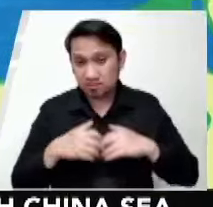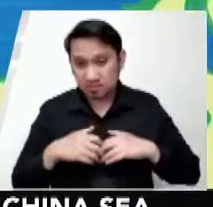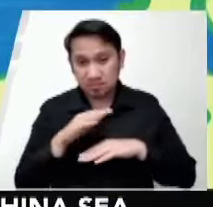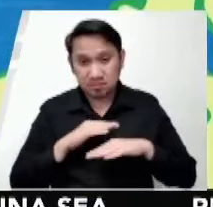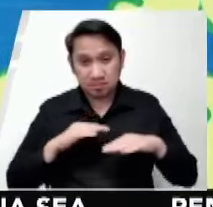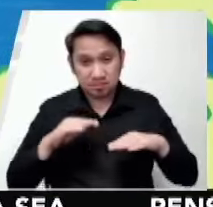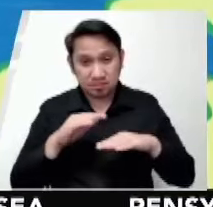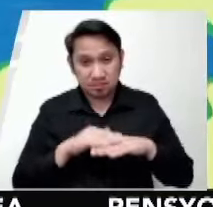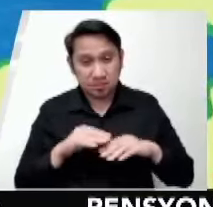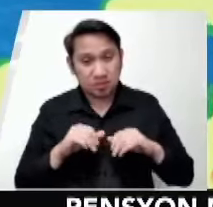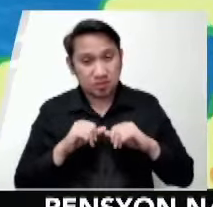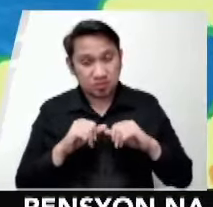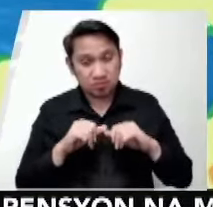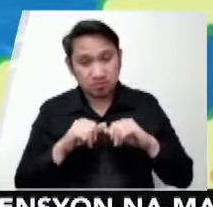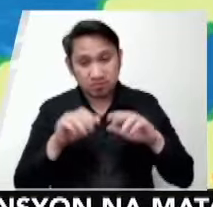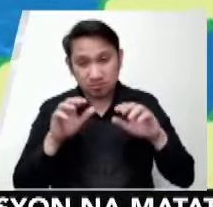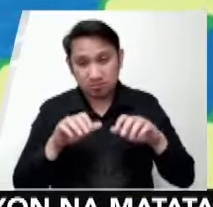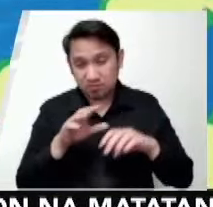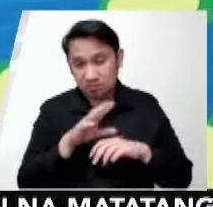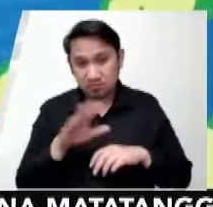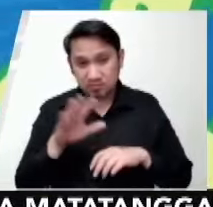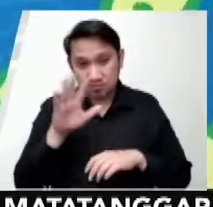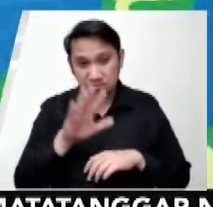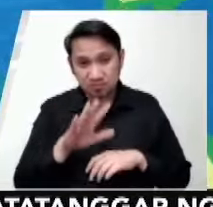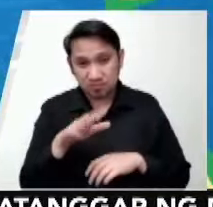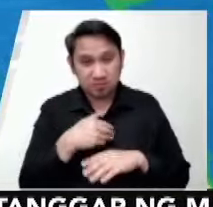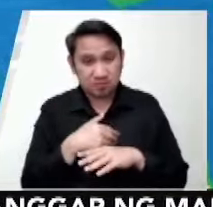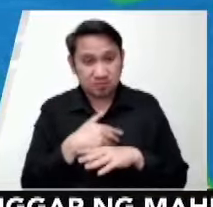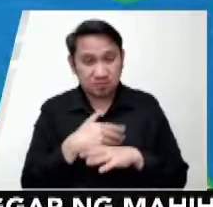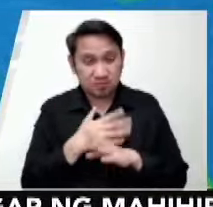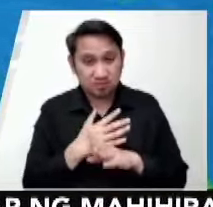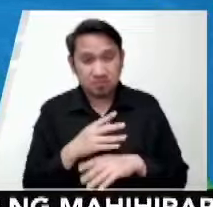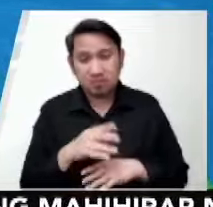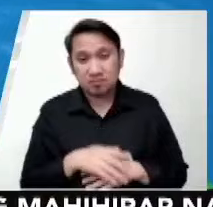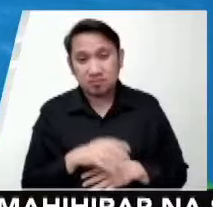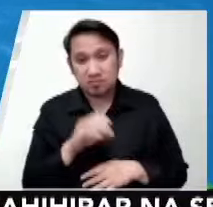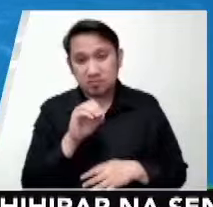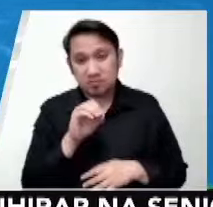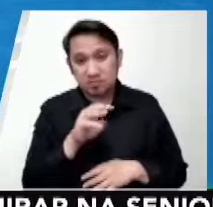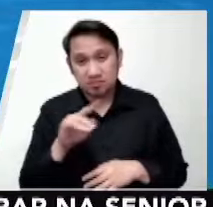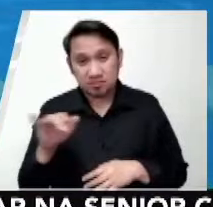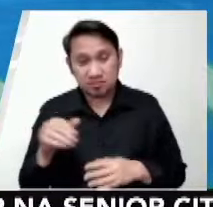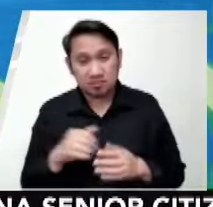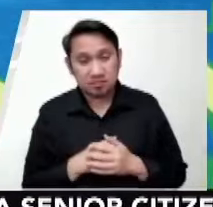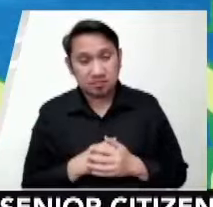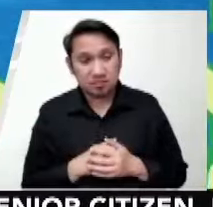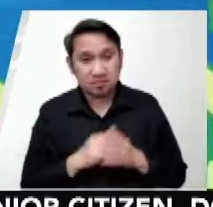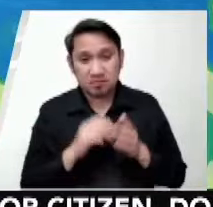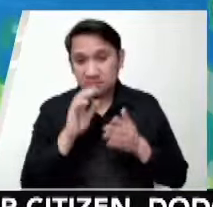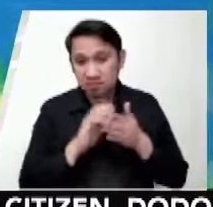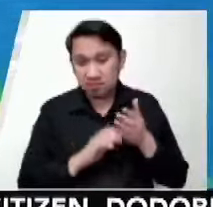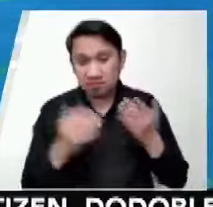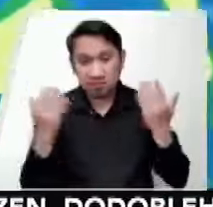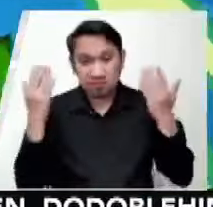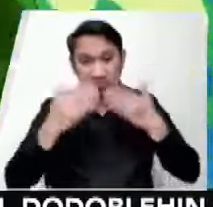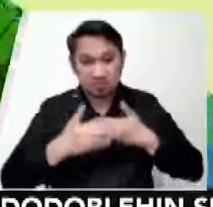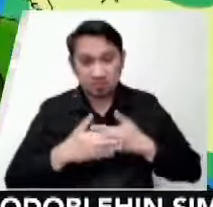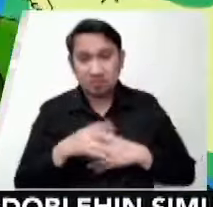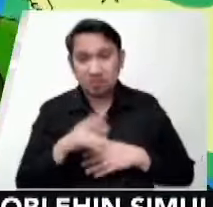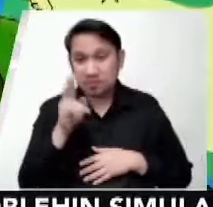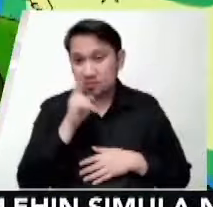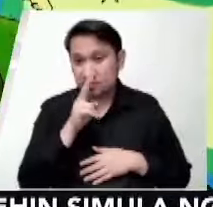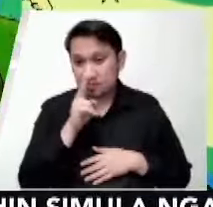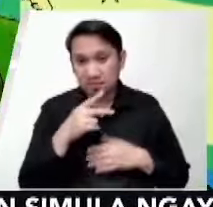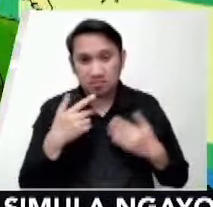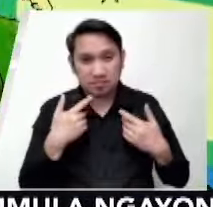at uulanin na rin ang iba pang bahagi ng Davao Region at Misamis Occidental. Mababawasan naman yan sa gabi. Sa Visayas, may pag-ulan din